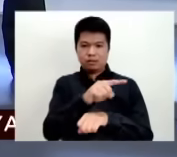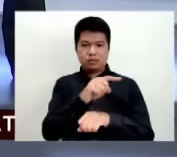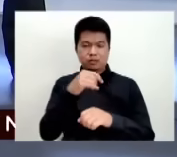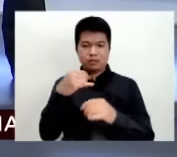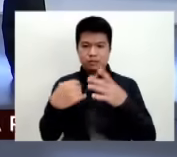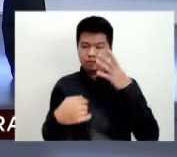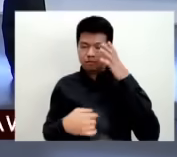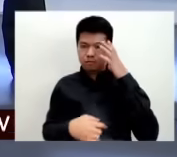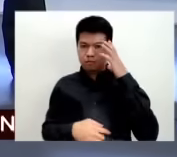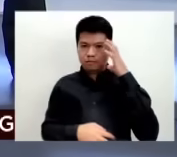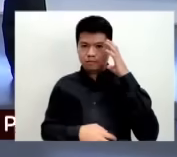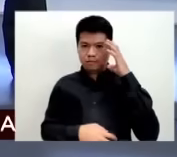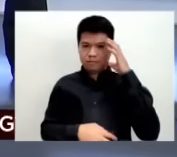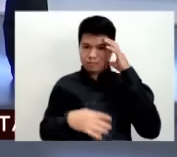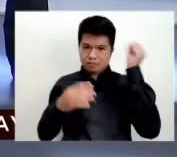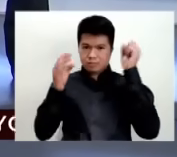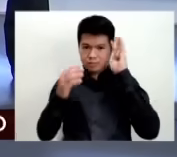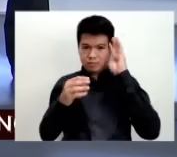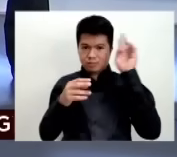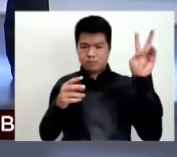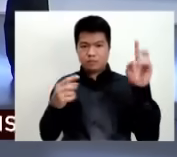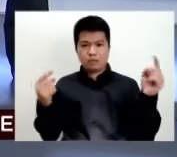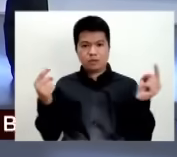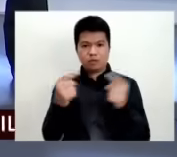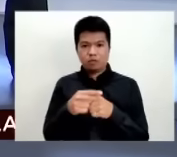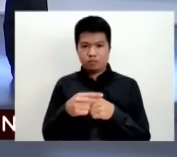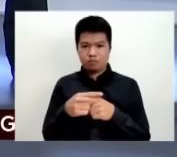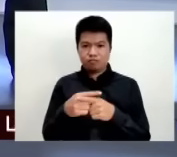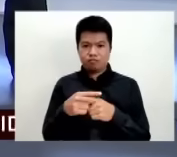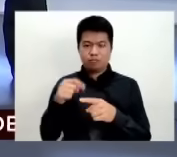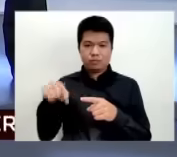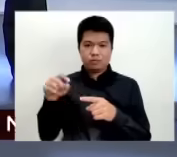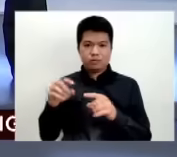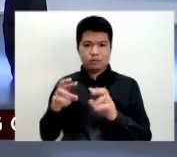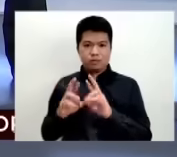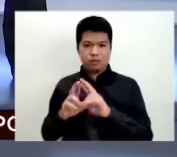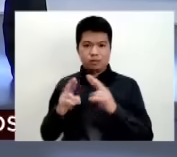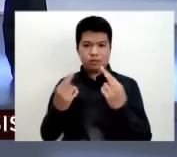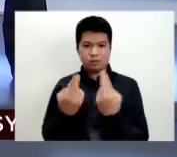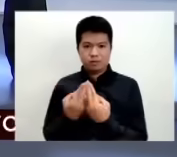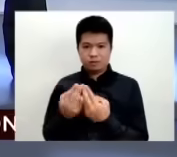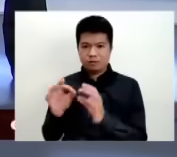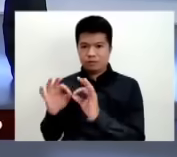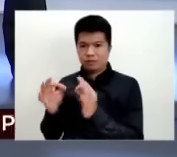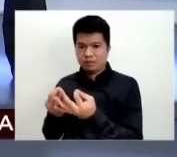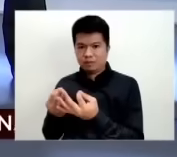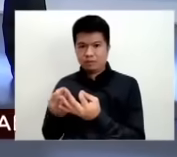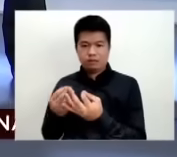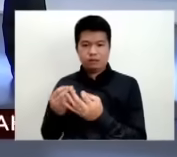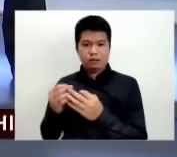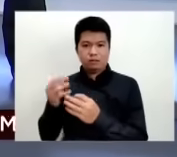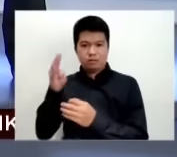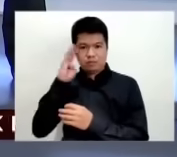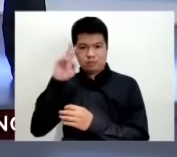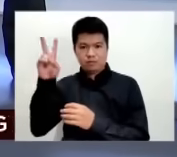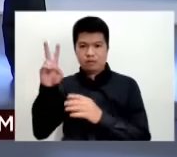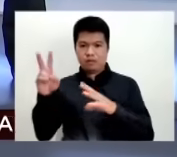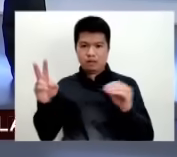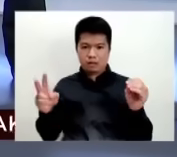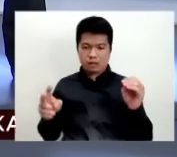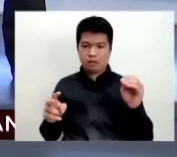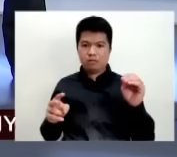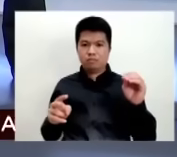Pangulong Marcos na naging Komplikado na ang relasyon ng kanyang pamilya at ng pamilya Duterte Matagal na raw Basag ang uni